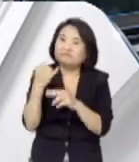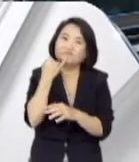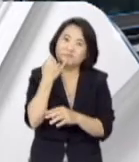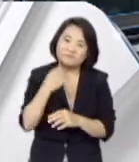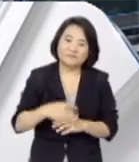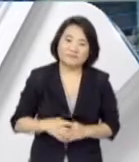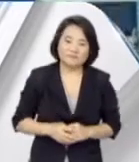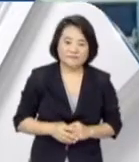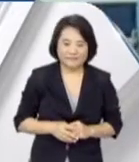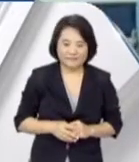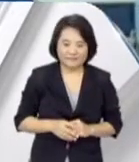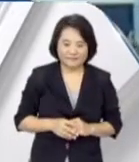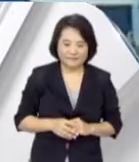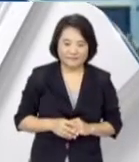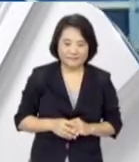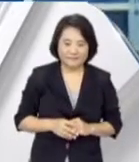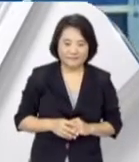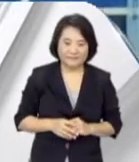法。